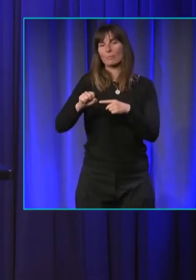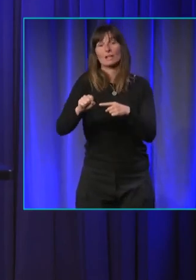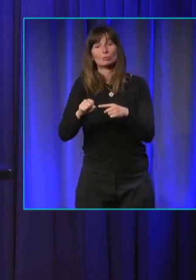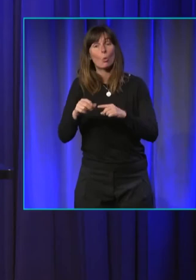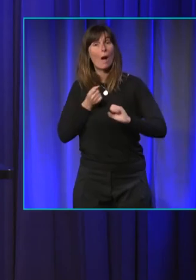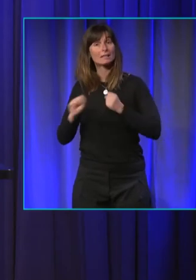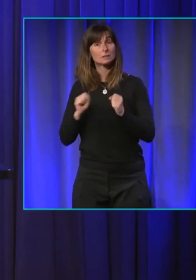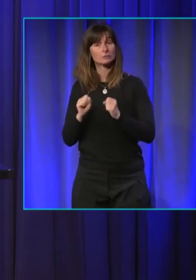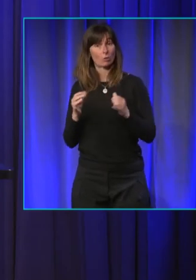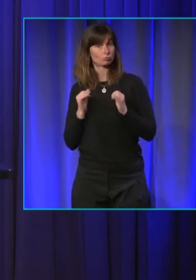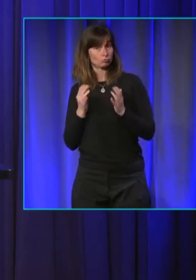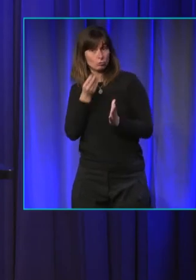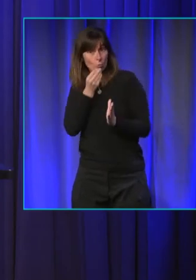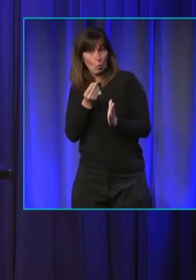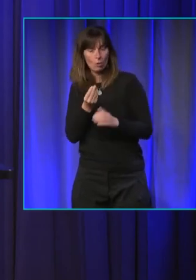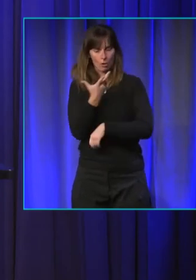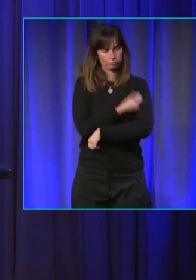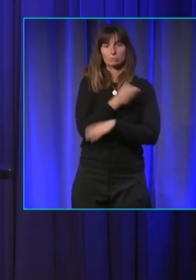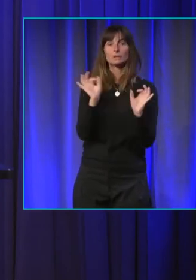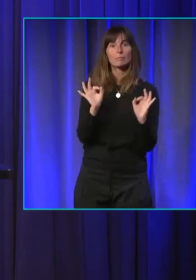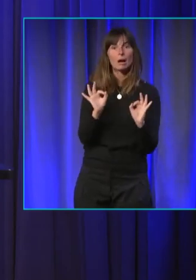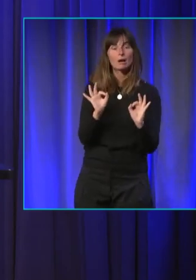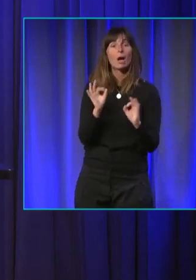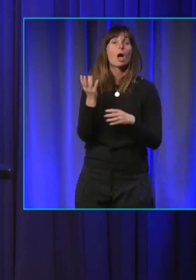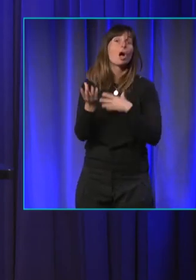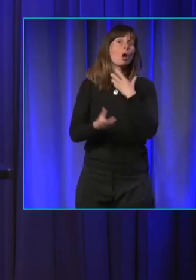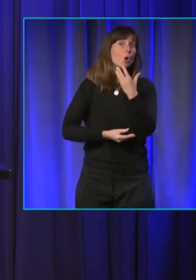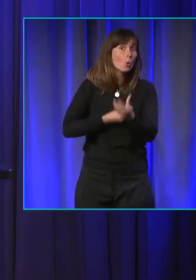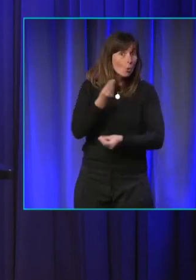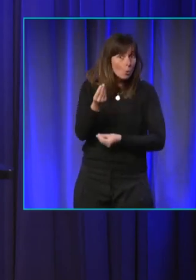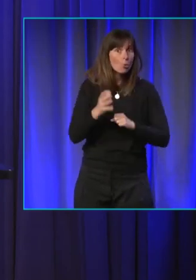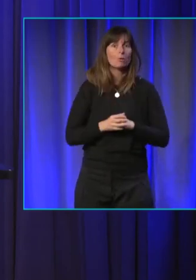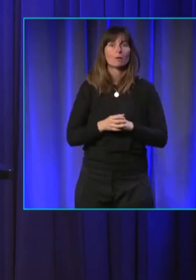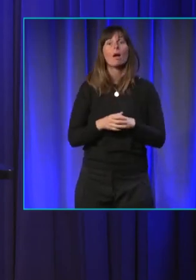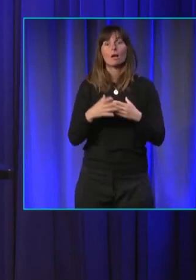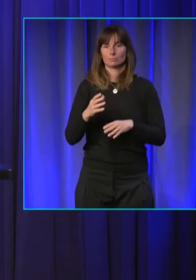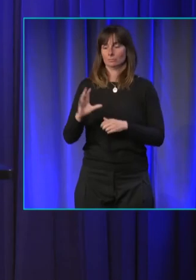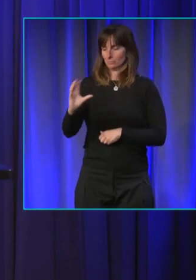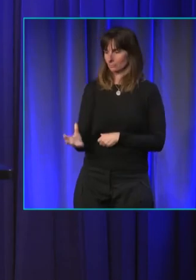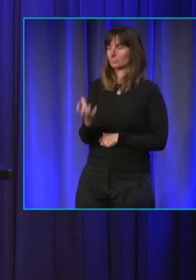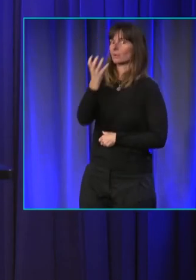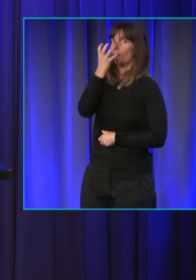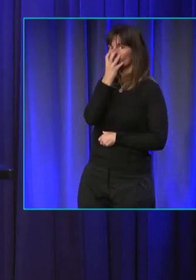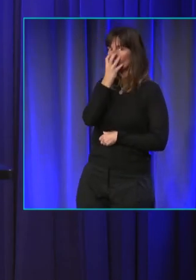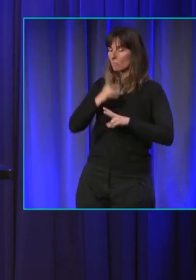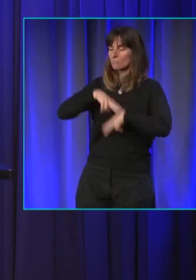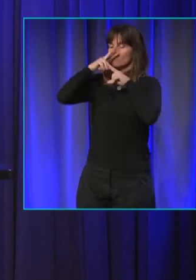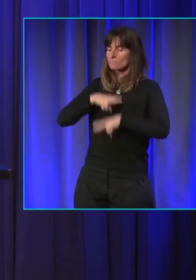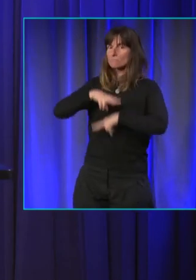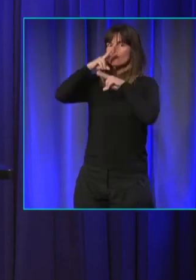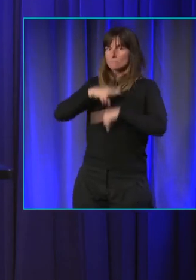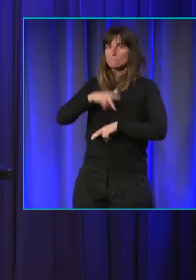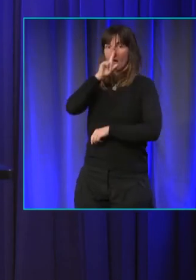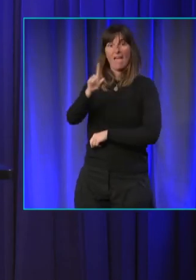dopage, mais après, ça peut être aussi un apport inhalé de l'oxygène. Ça